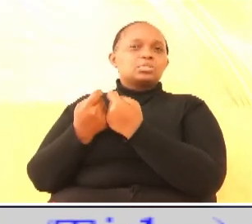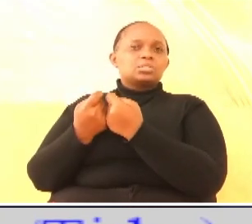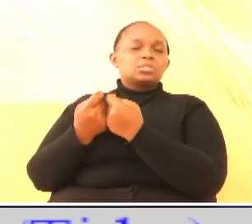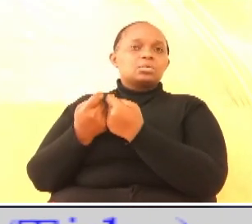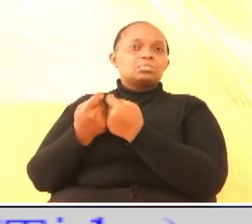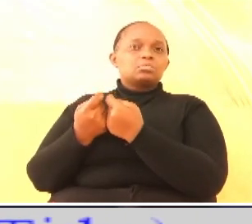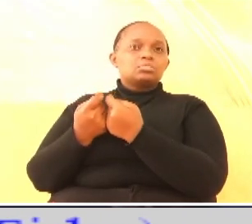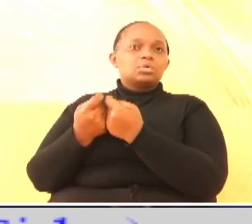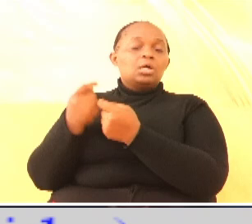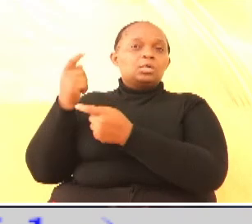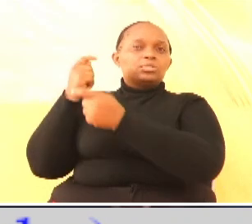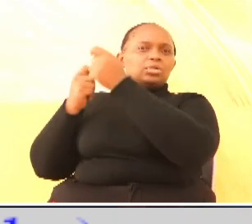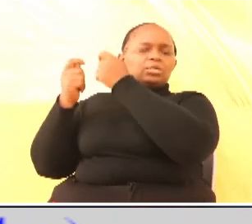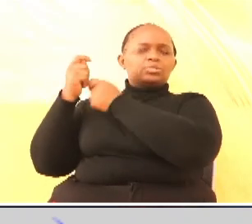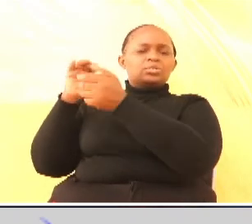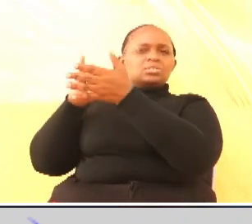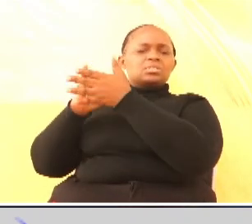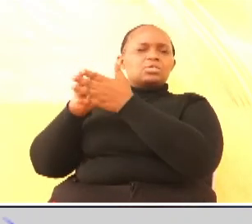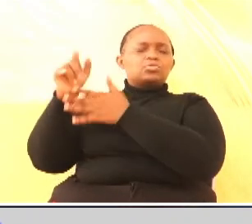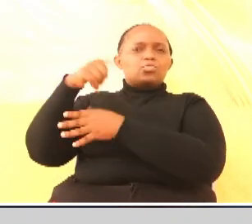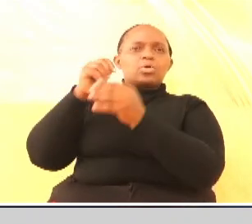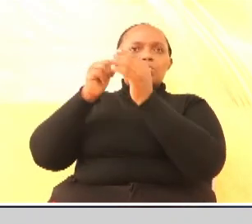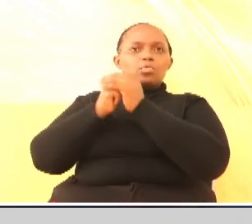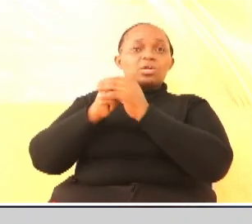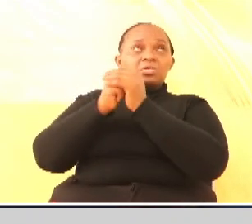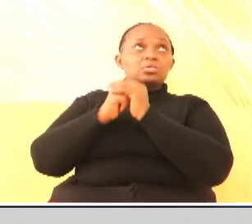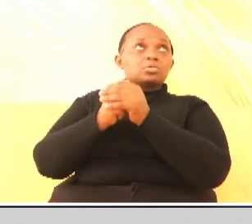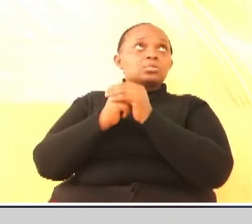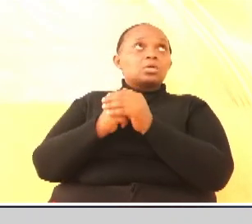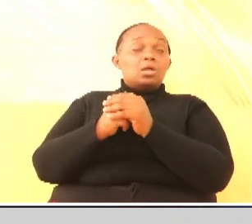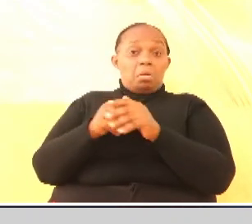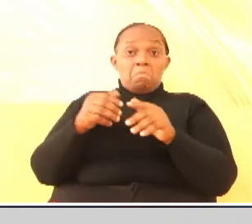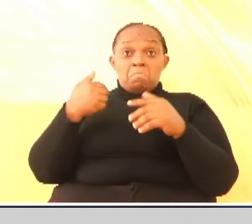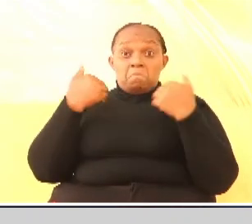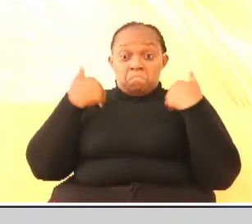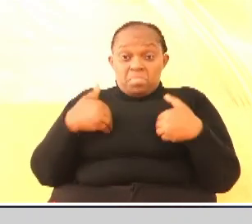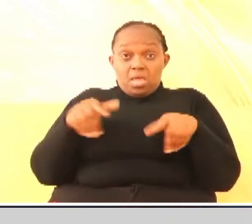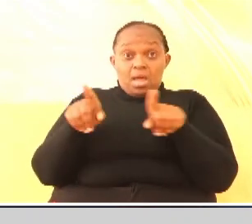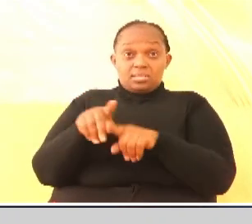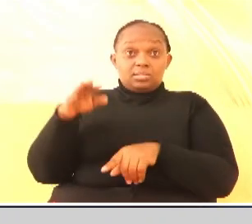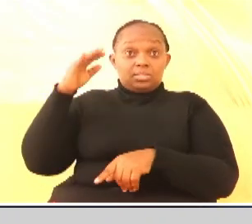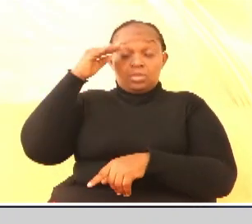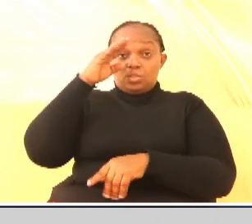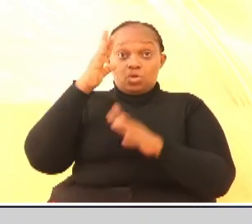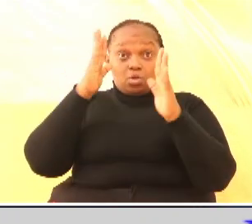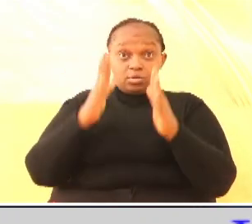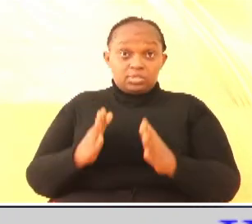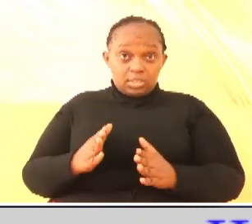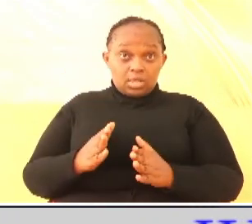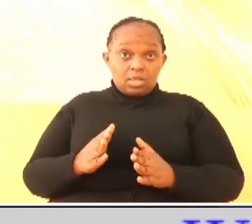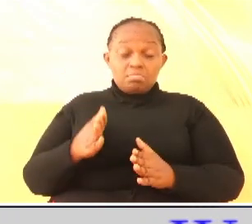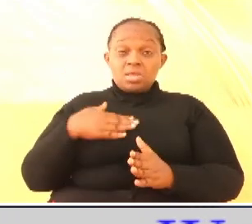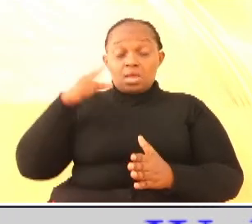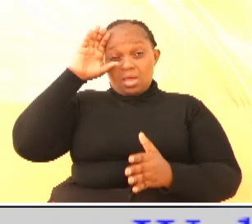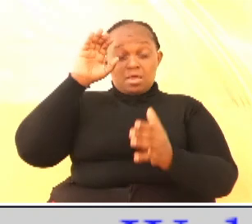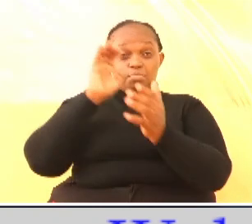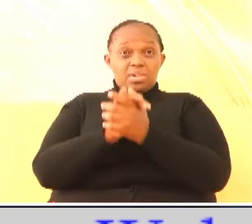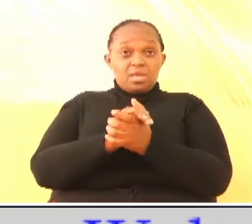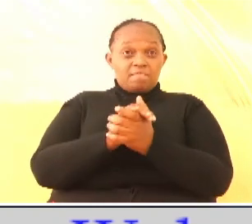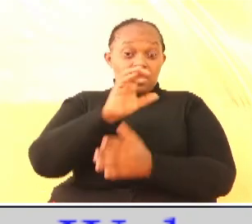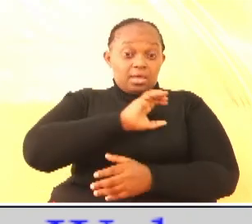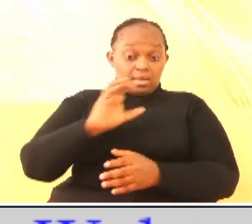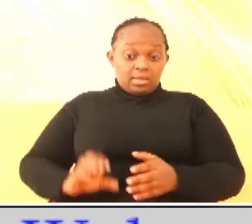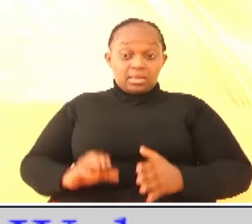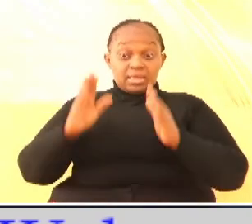hatukuwa tunaelewa. Naamini kama mwanatheolojia ya kwamba there was Christianity before Christianity